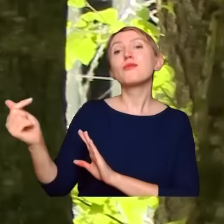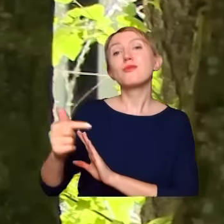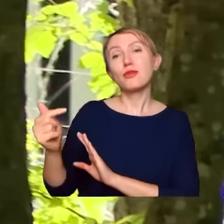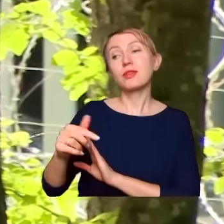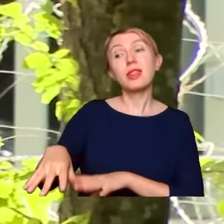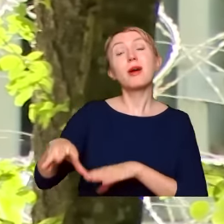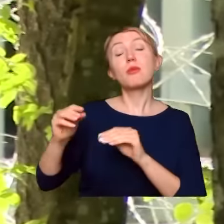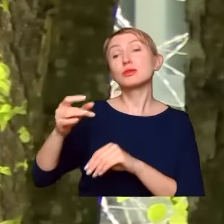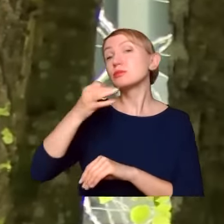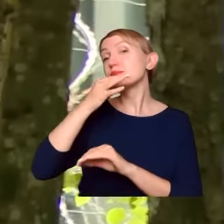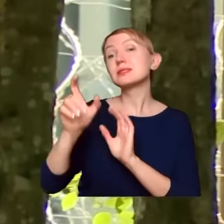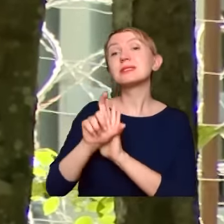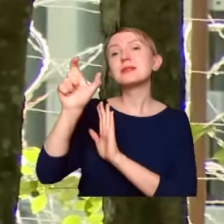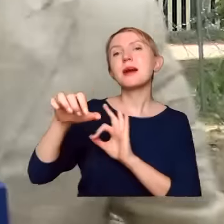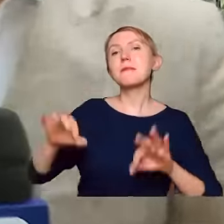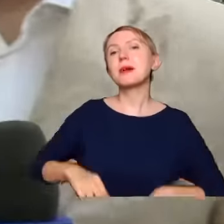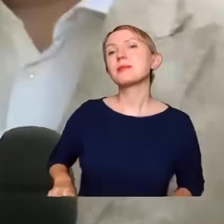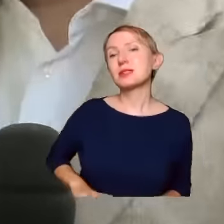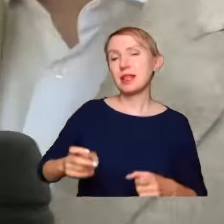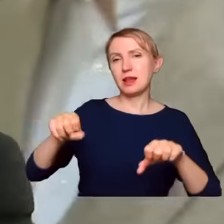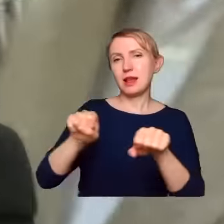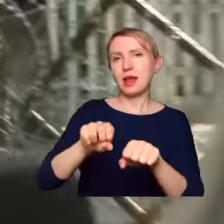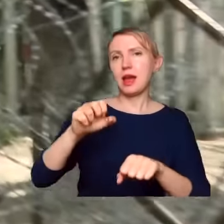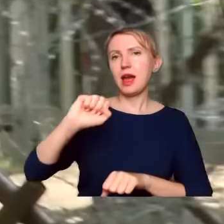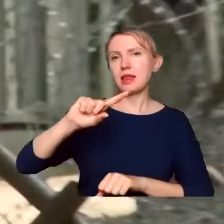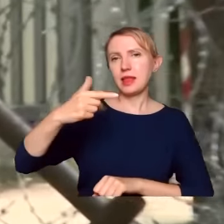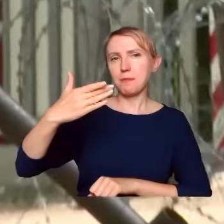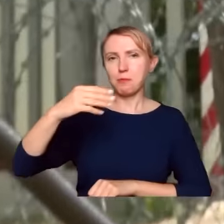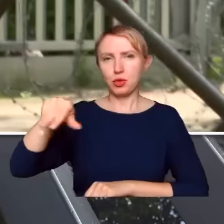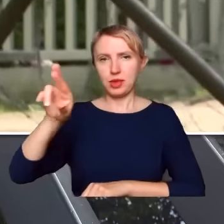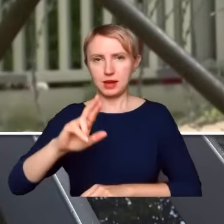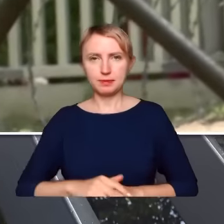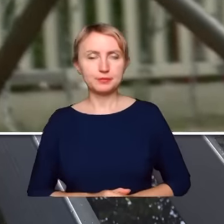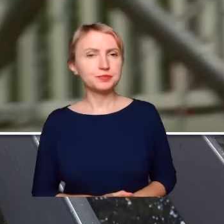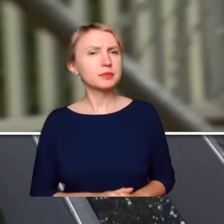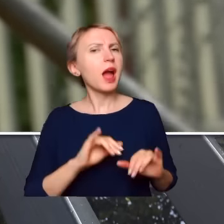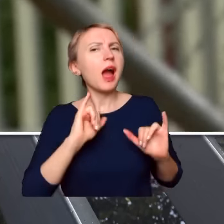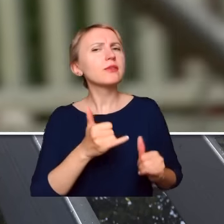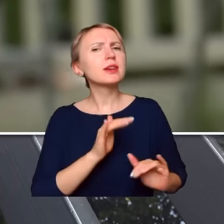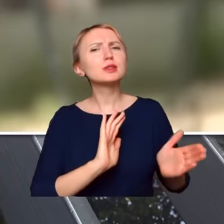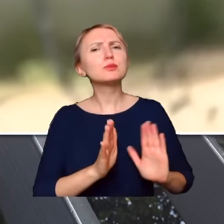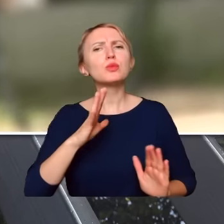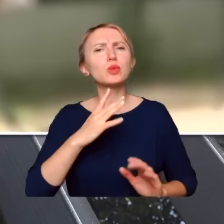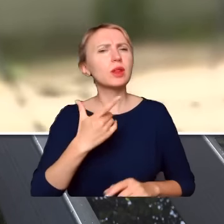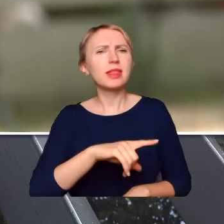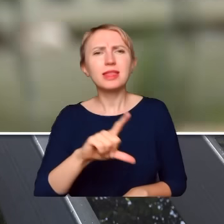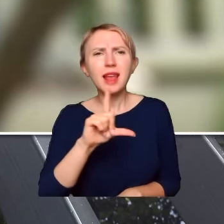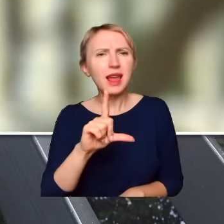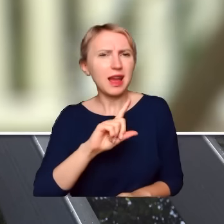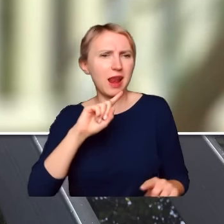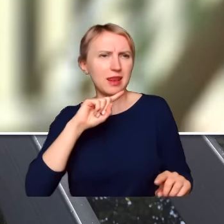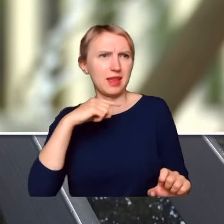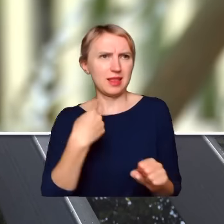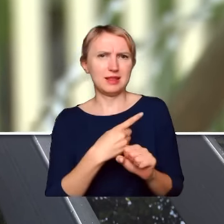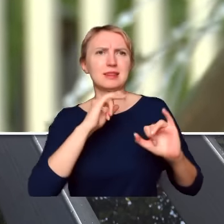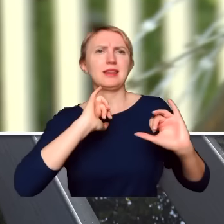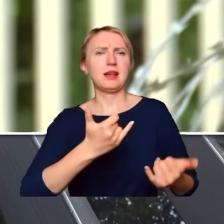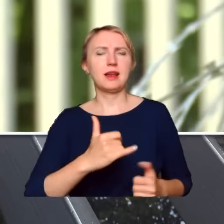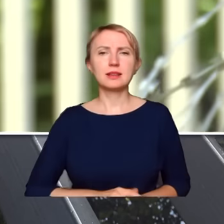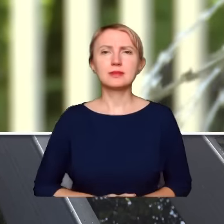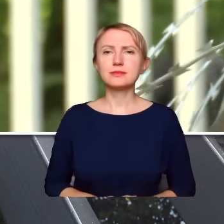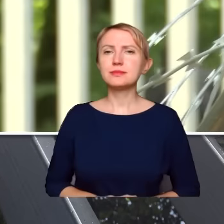rzędzie być kierowane do pana ministra sprawiedliwości Adama Bodnara. A czy pan wie chociaż, w jaki sposób podjęto tak nielegalną decyzję?